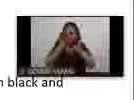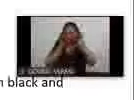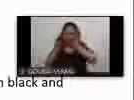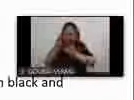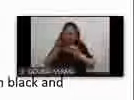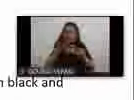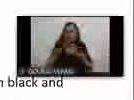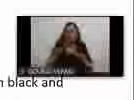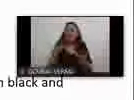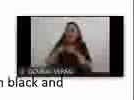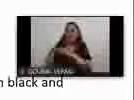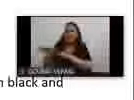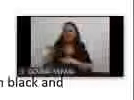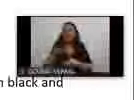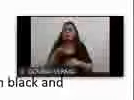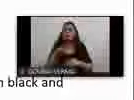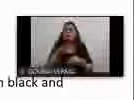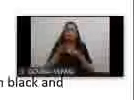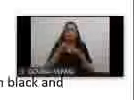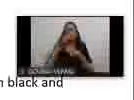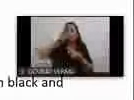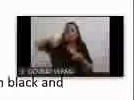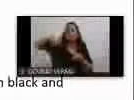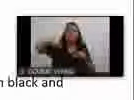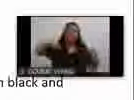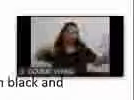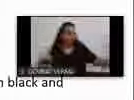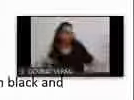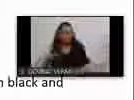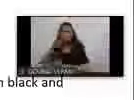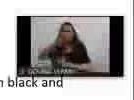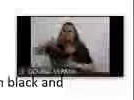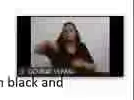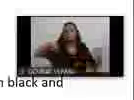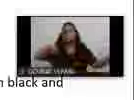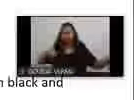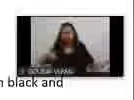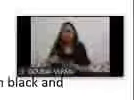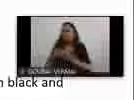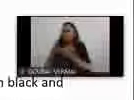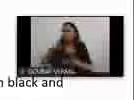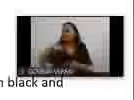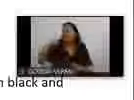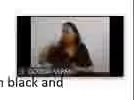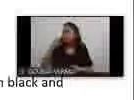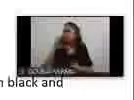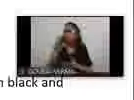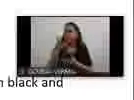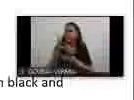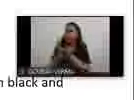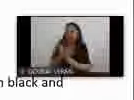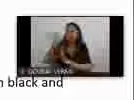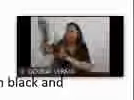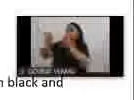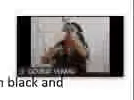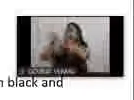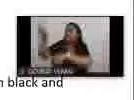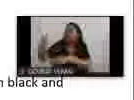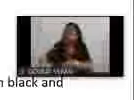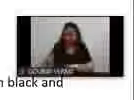किचन के अंदर आना, बर्तन से खेलना वगैरह वगैरह, ये सब बच्चे विजुअली देखने का, वो काम